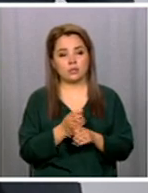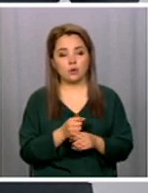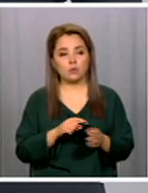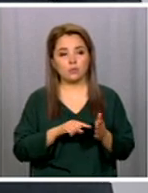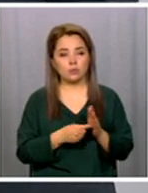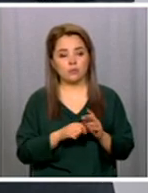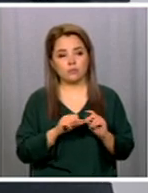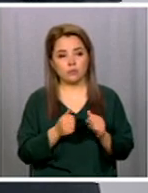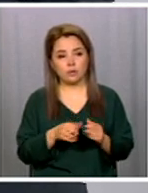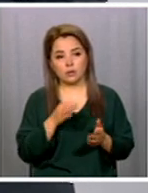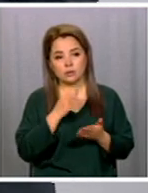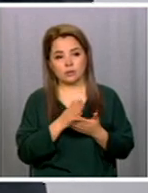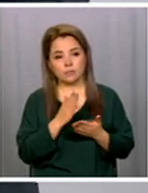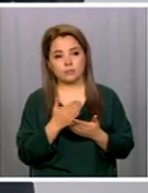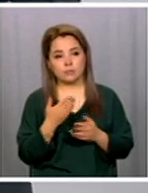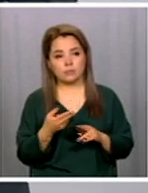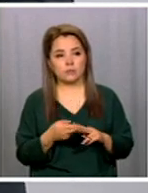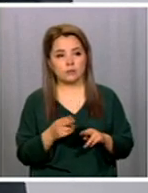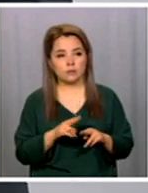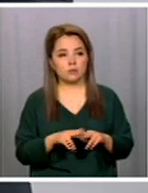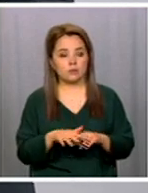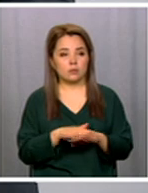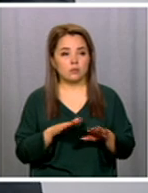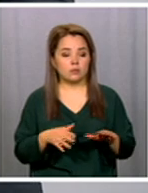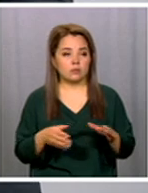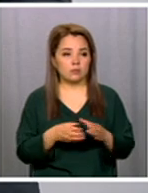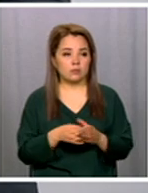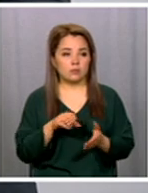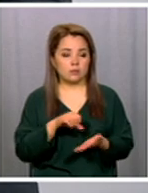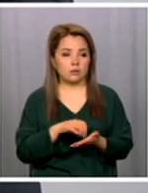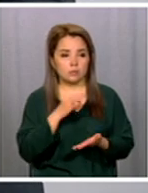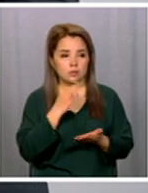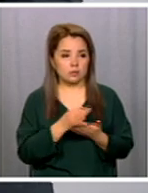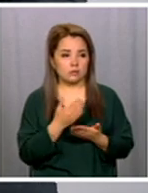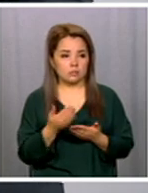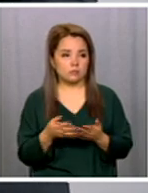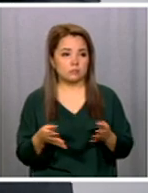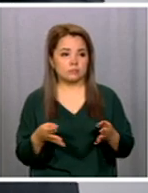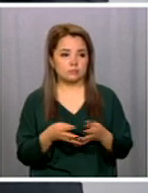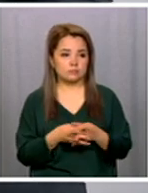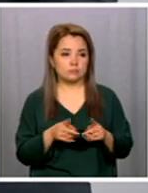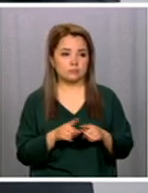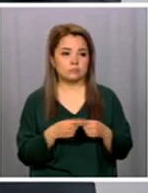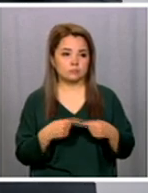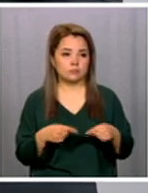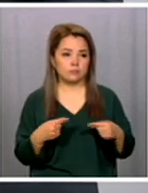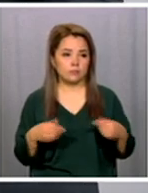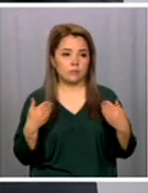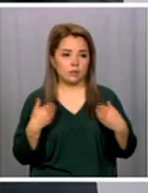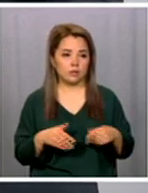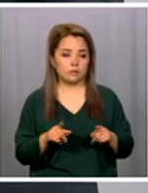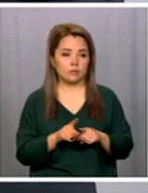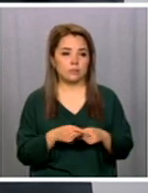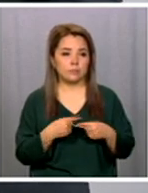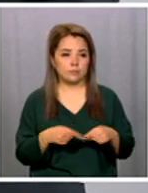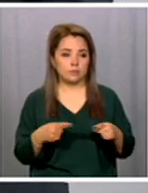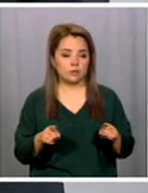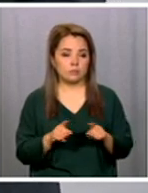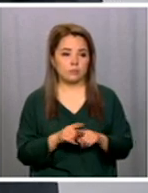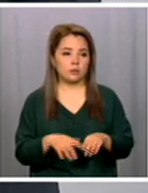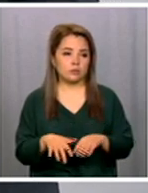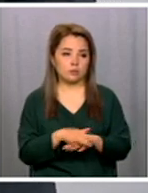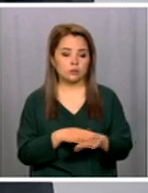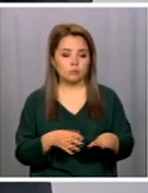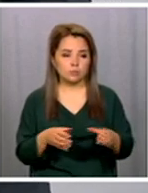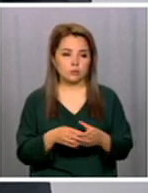кетейік. Яғни, потенциалдық энергия әрекеттесуші әртүрлі денелердің немесе бір дене